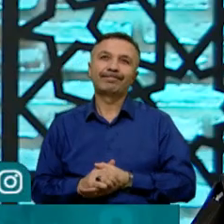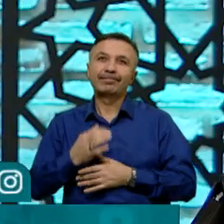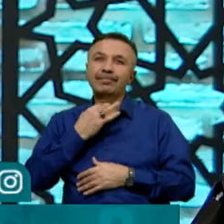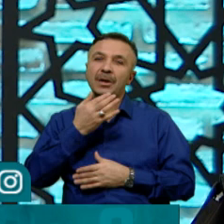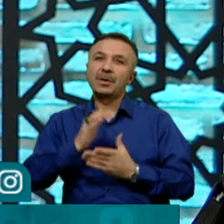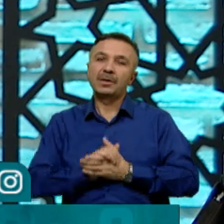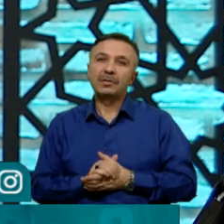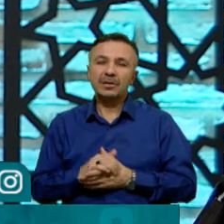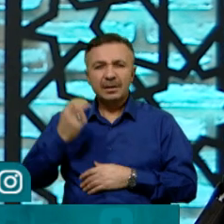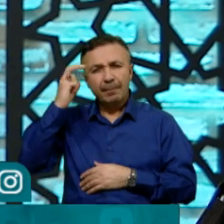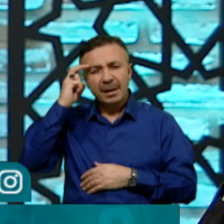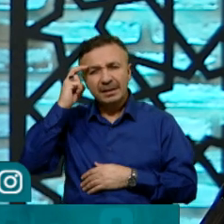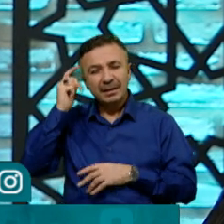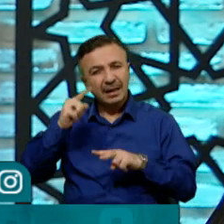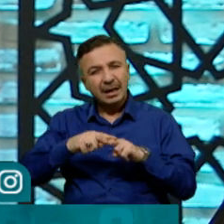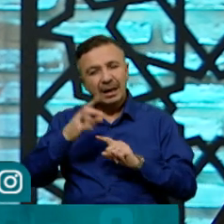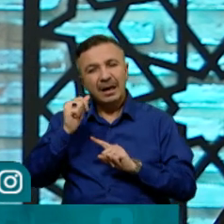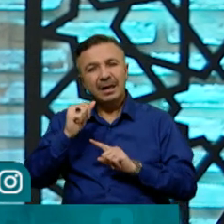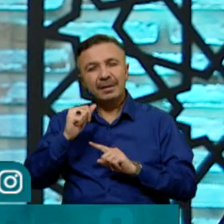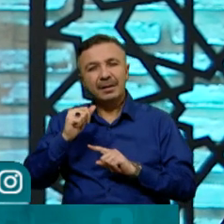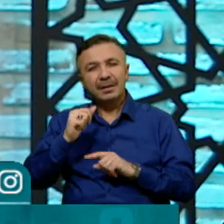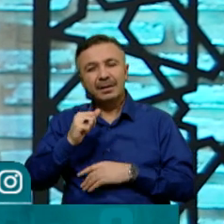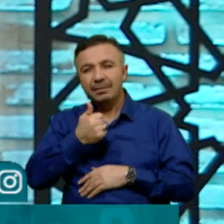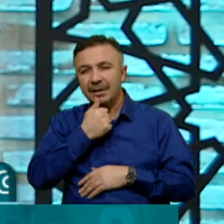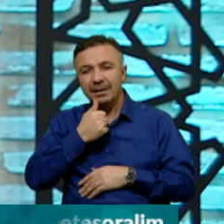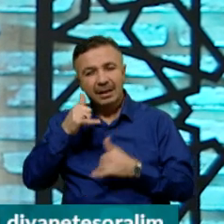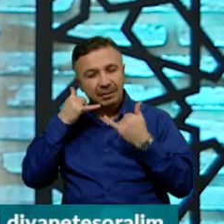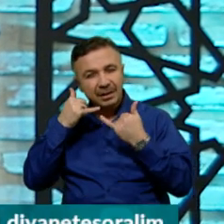Manisa'dan Ali Bey telefon hattımızda yumuşatan Hoşgeldiniz